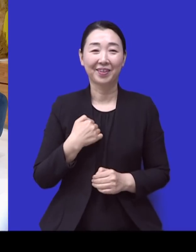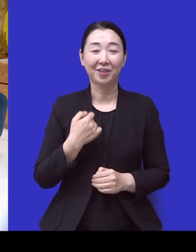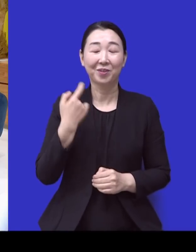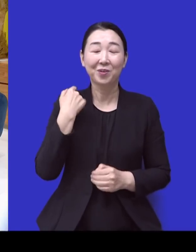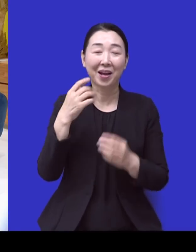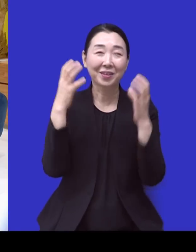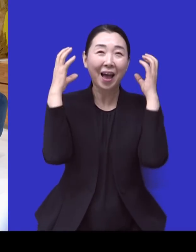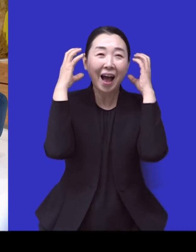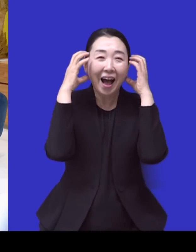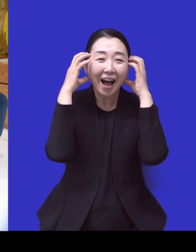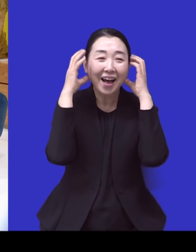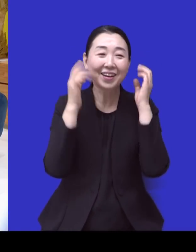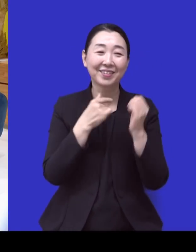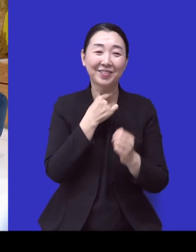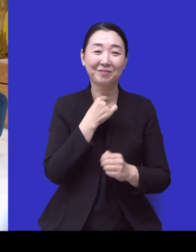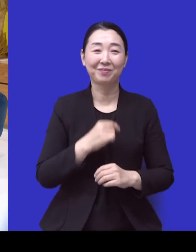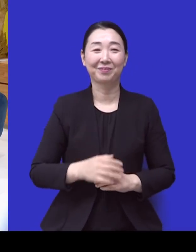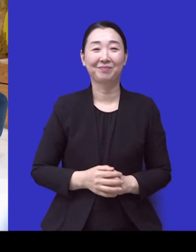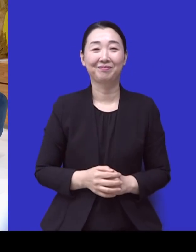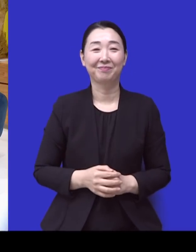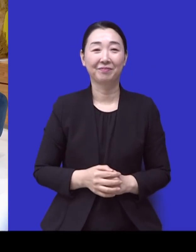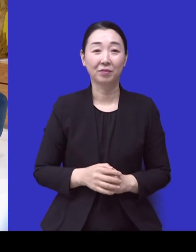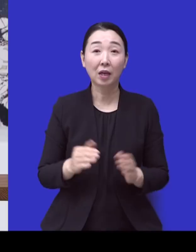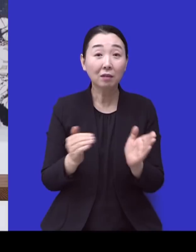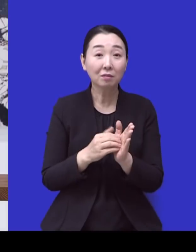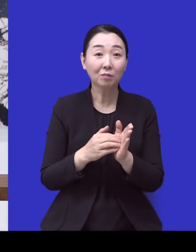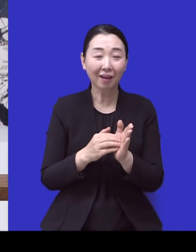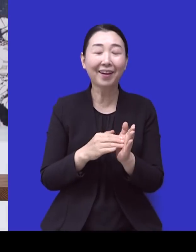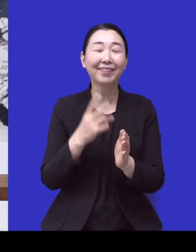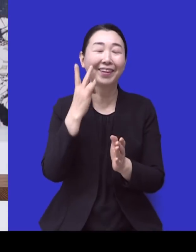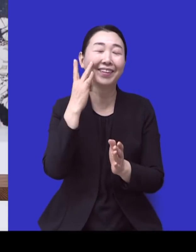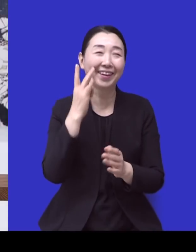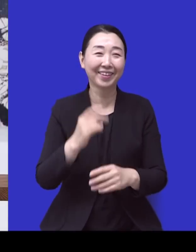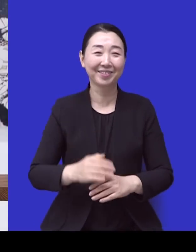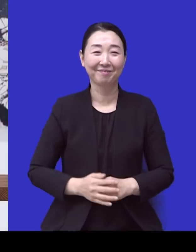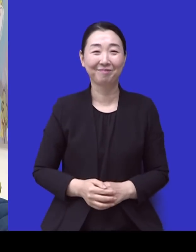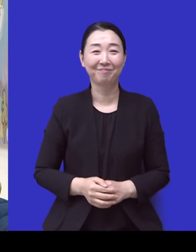양쪽 귀에 꽂고 싶었습니다. 아이고, 감사합니다. 그게 다예요? 네.